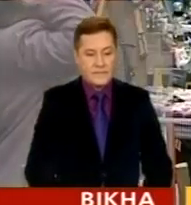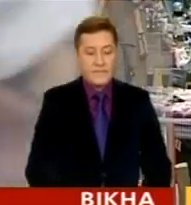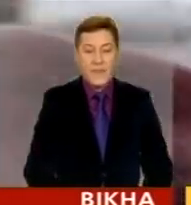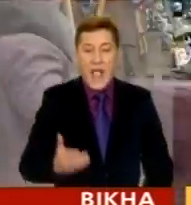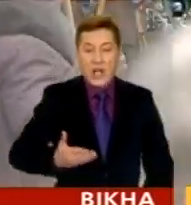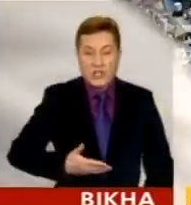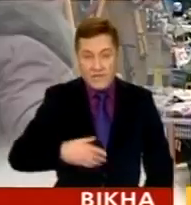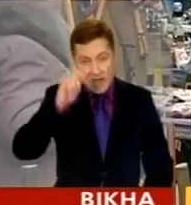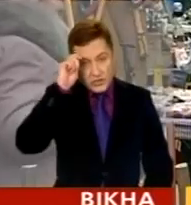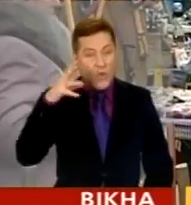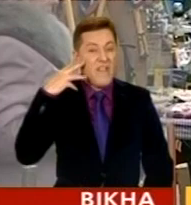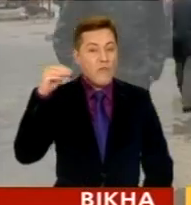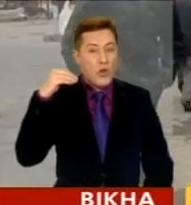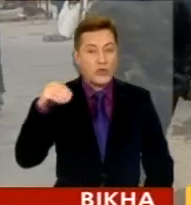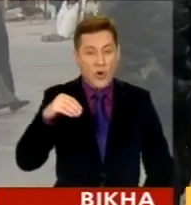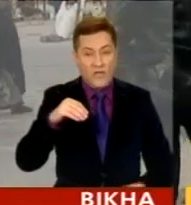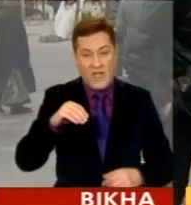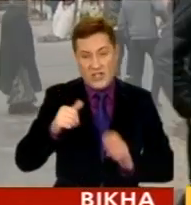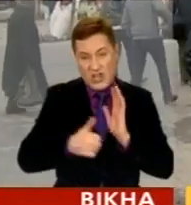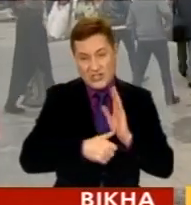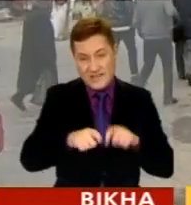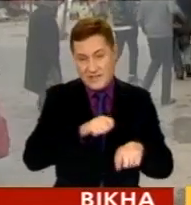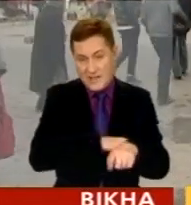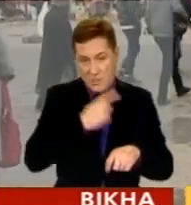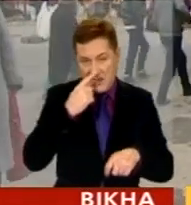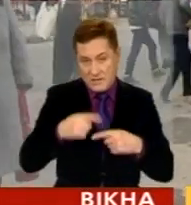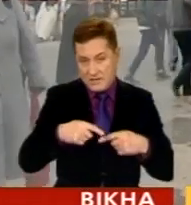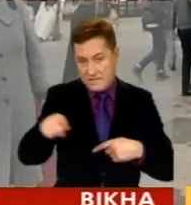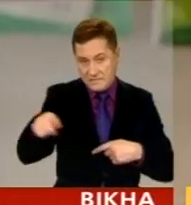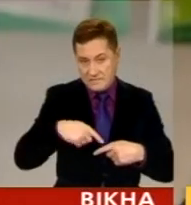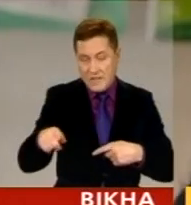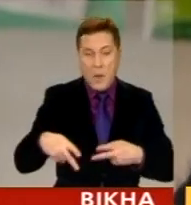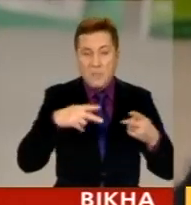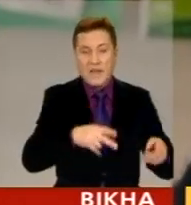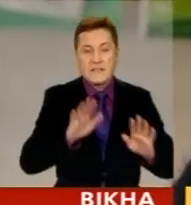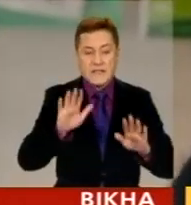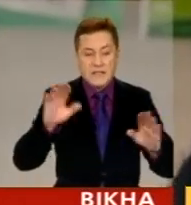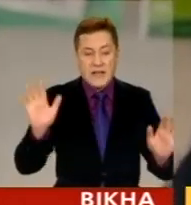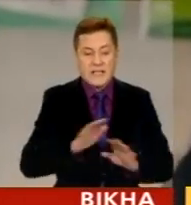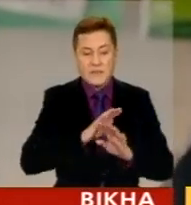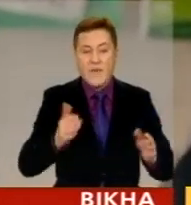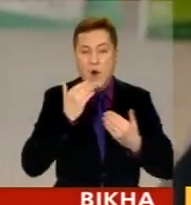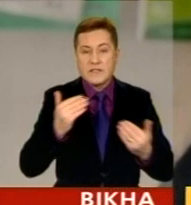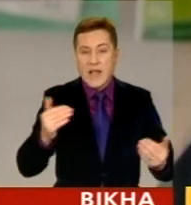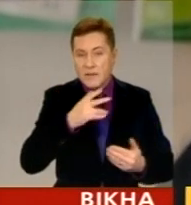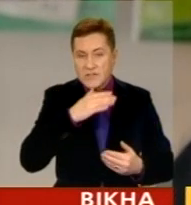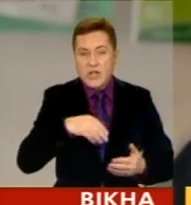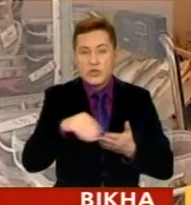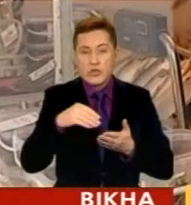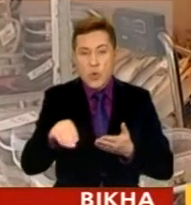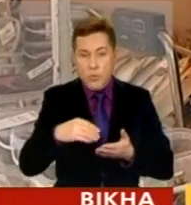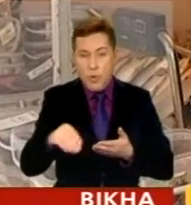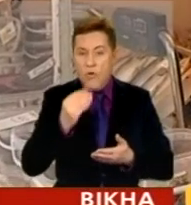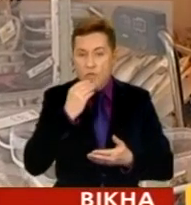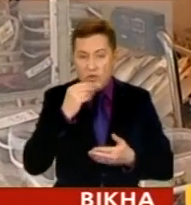Живе чоловік у Молдові за 6 кілометрів від кордону. В Україну приїздить не тільки співати. Останнім часом скуповується лише тут.